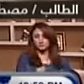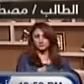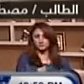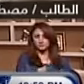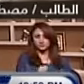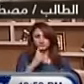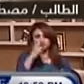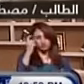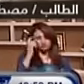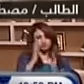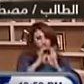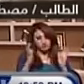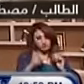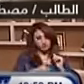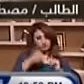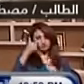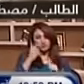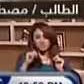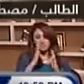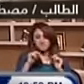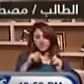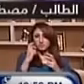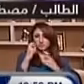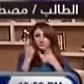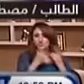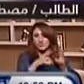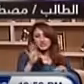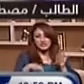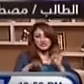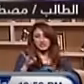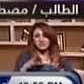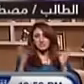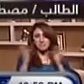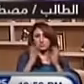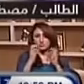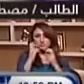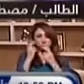النضج الكافي اللي اسالك على احوال السياسه في مصر، شايفها ازاي؟